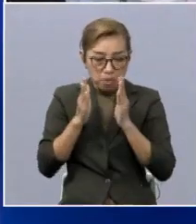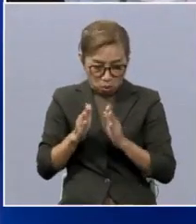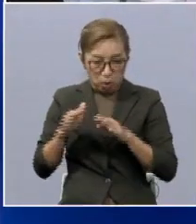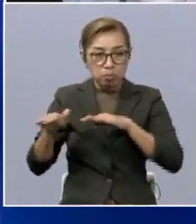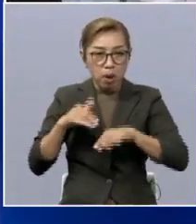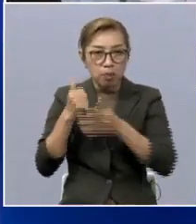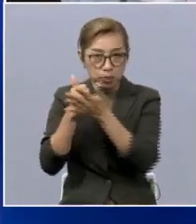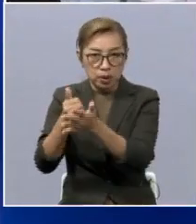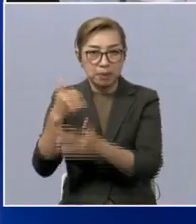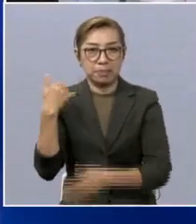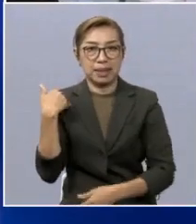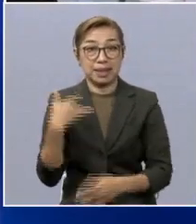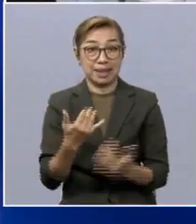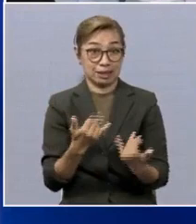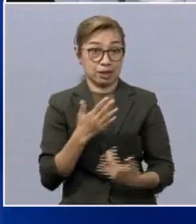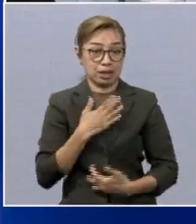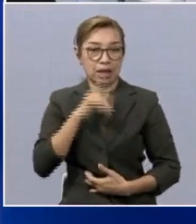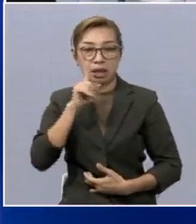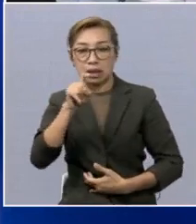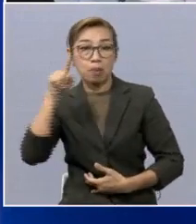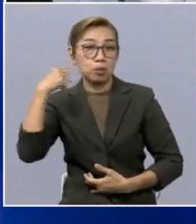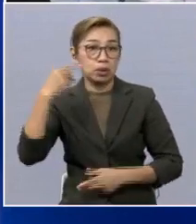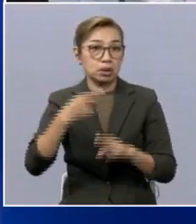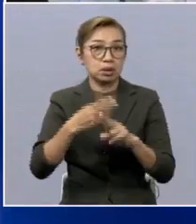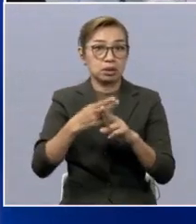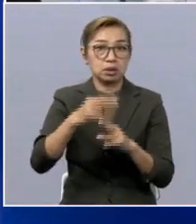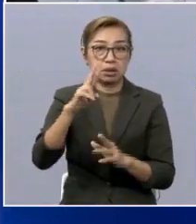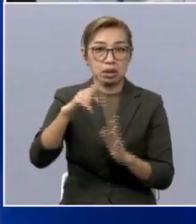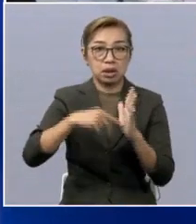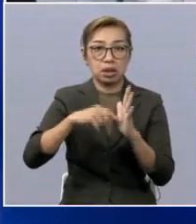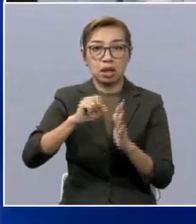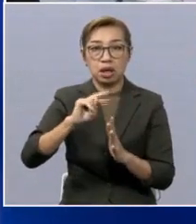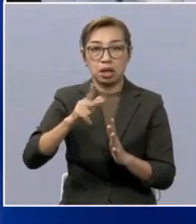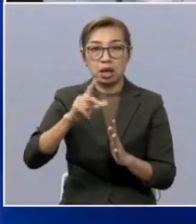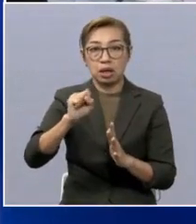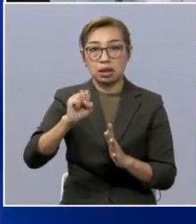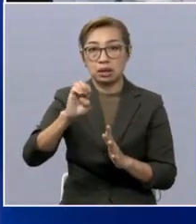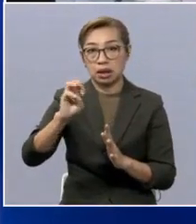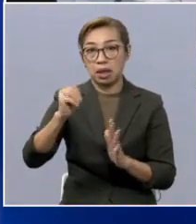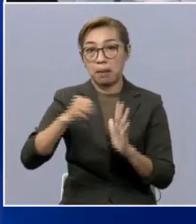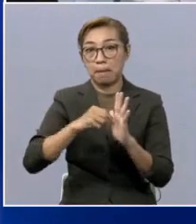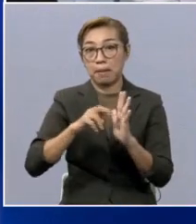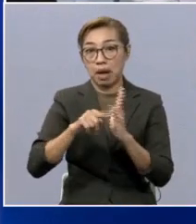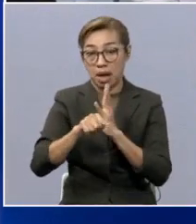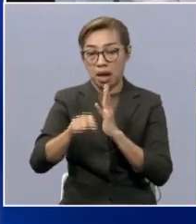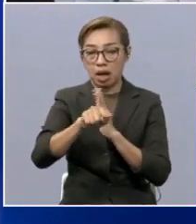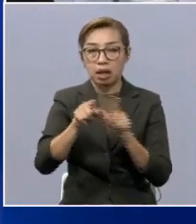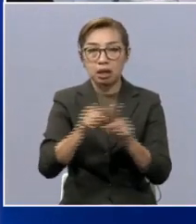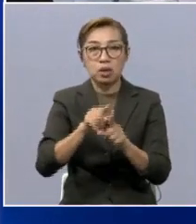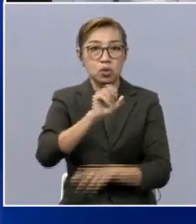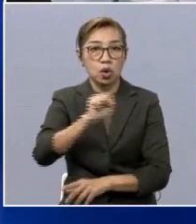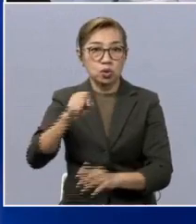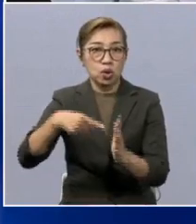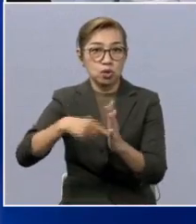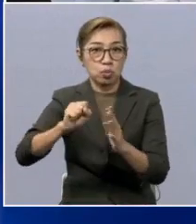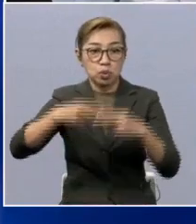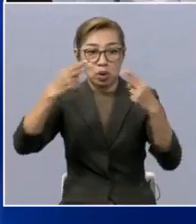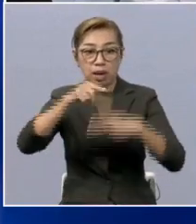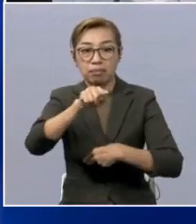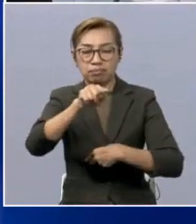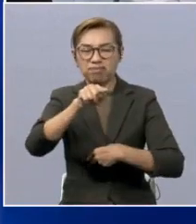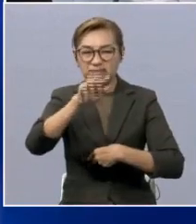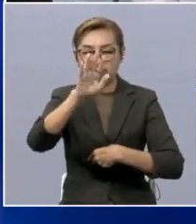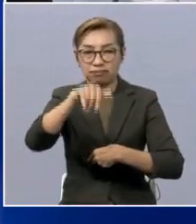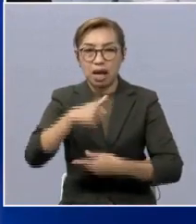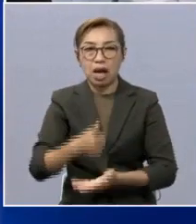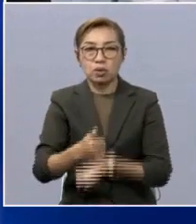ในนั้นเนี่ยก็กำลังทาบทามนางสาวรังสีมารอดรัศมีส.ส.สมุทรสงครามครับ ก็มองกันว่ามาเป็นสีสันม